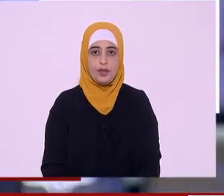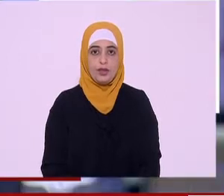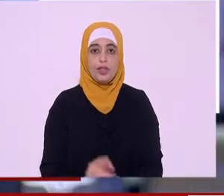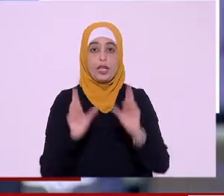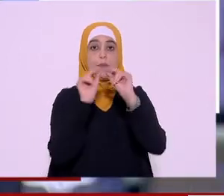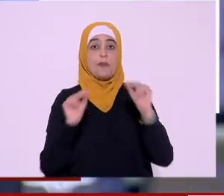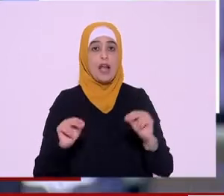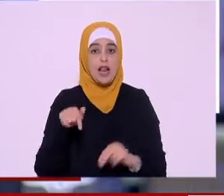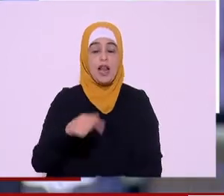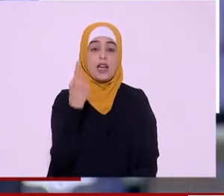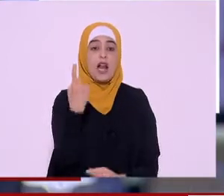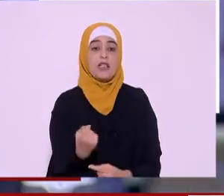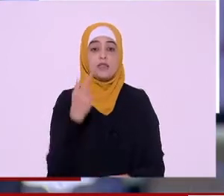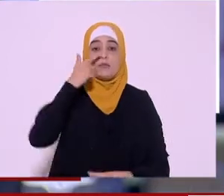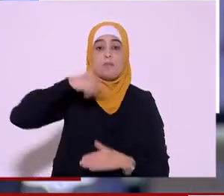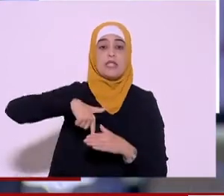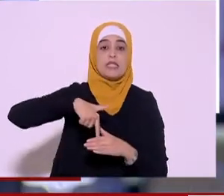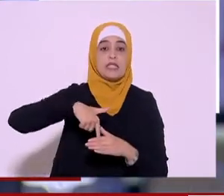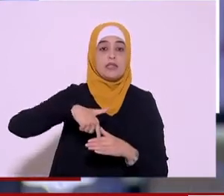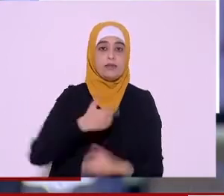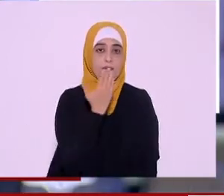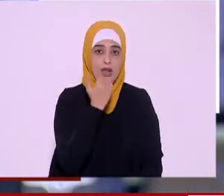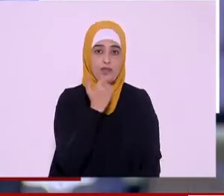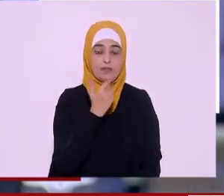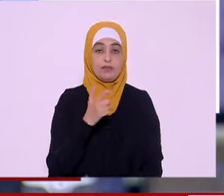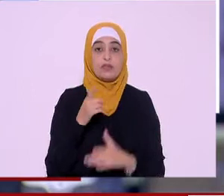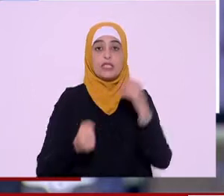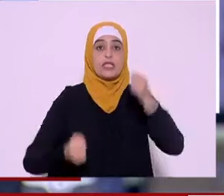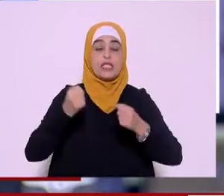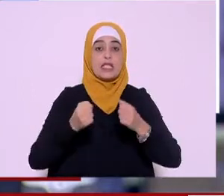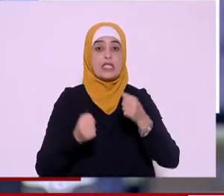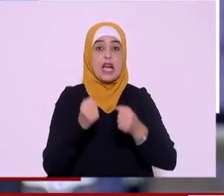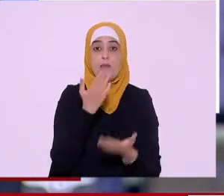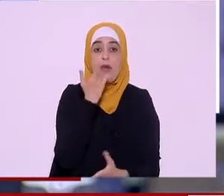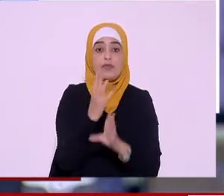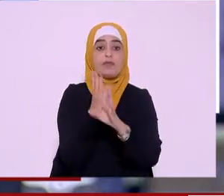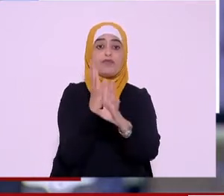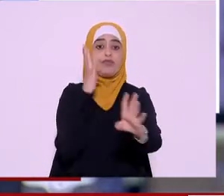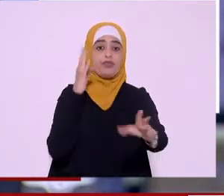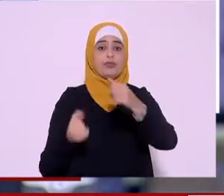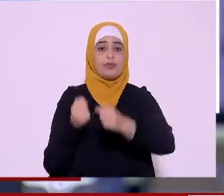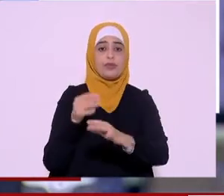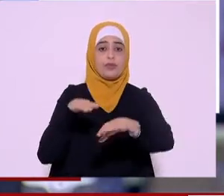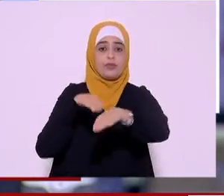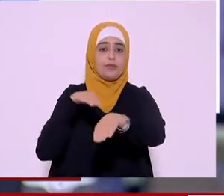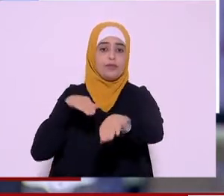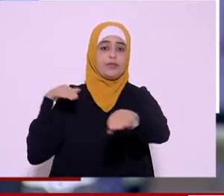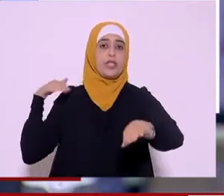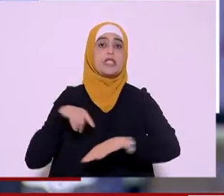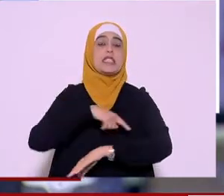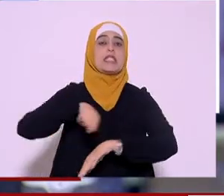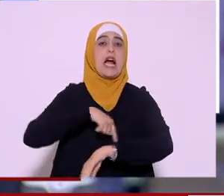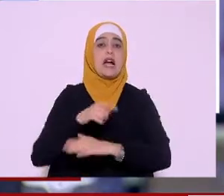أيضا كما ويعاني لبنان من نقص كبير في الوقود مما يترك سائقي سيارات يقفون في طوابير طويلة